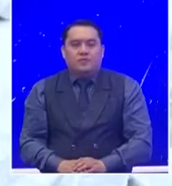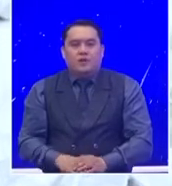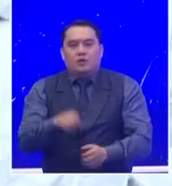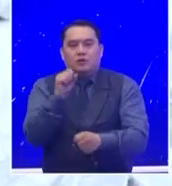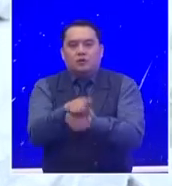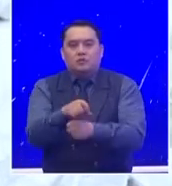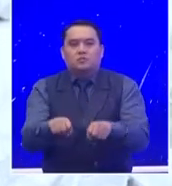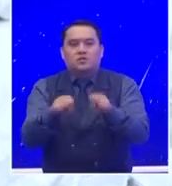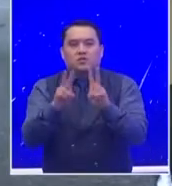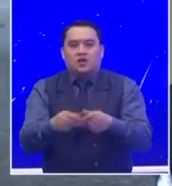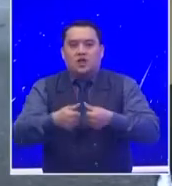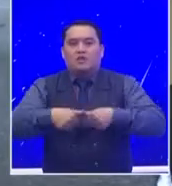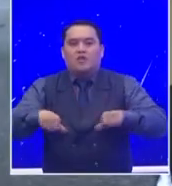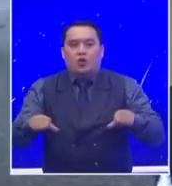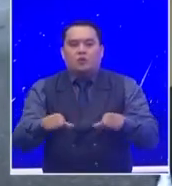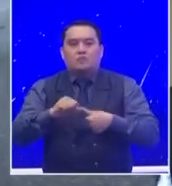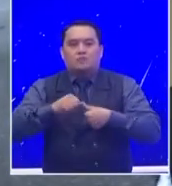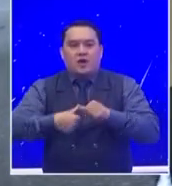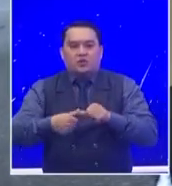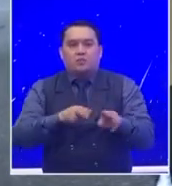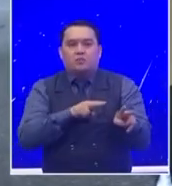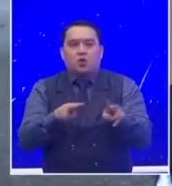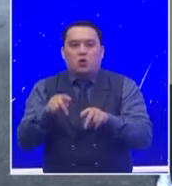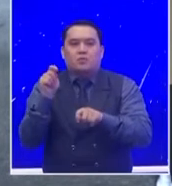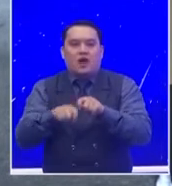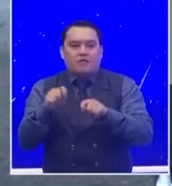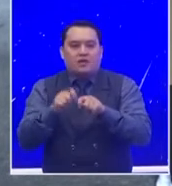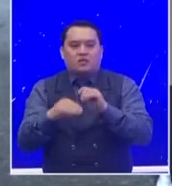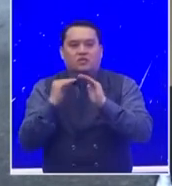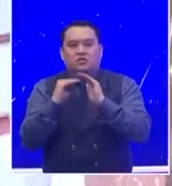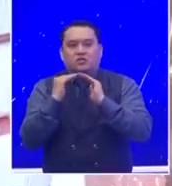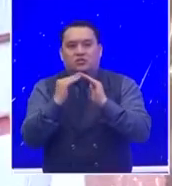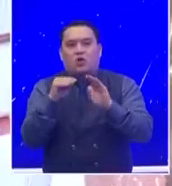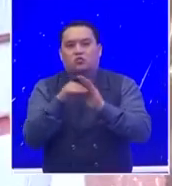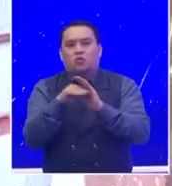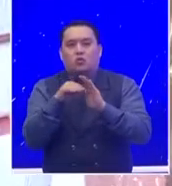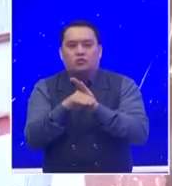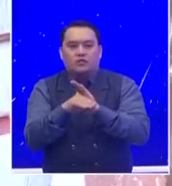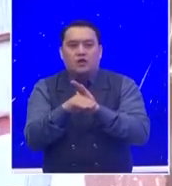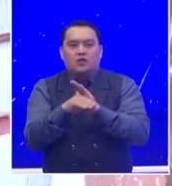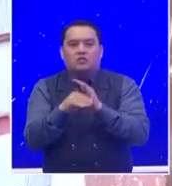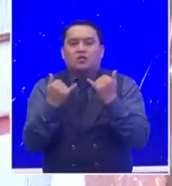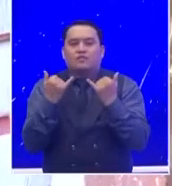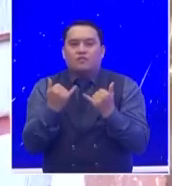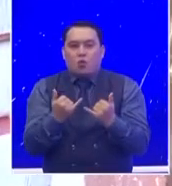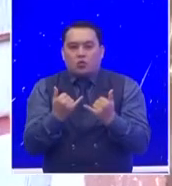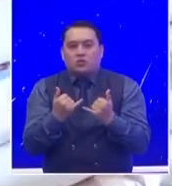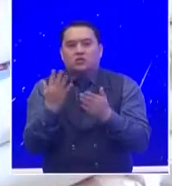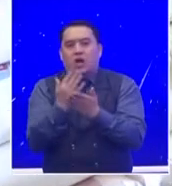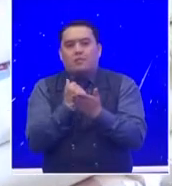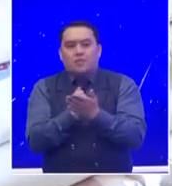области специальная мониторинговая группа постоянно проводит рейдовую проверку складов социально значимой продукции. На сегодняшний день в